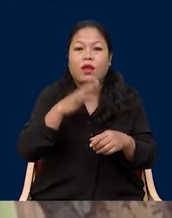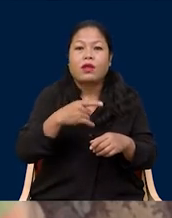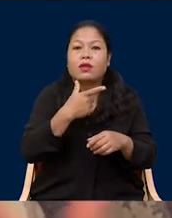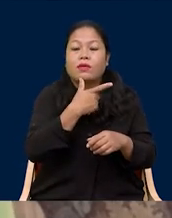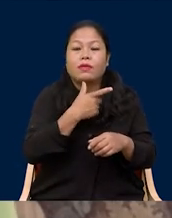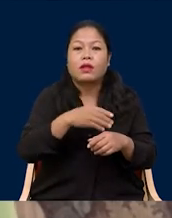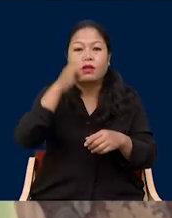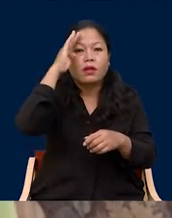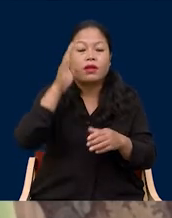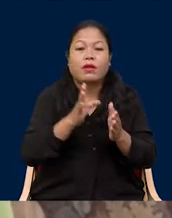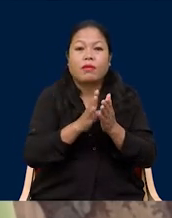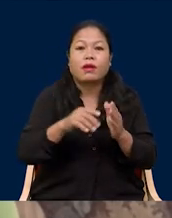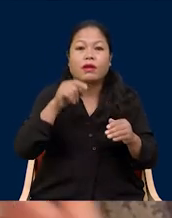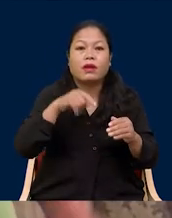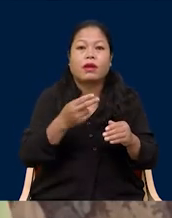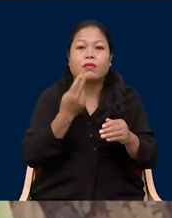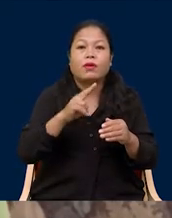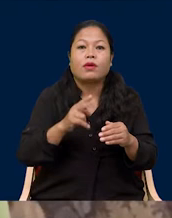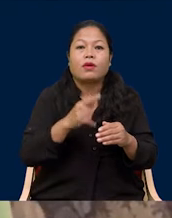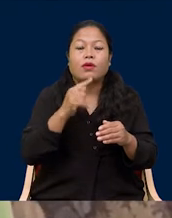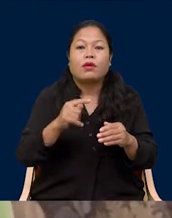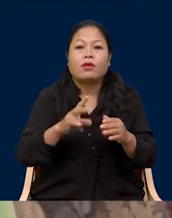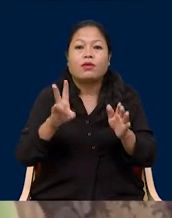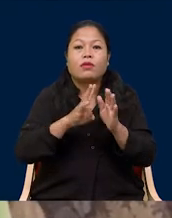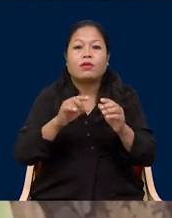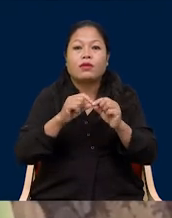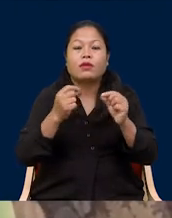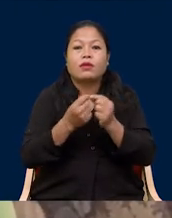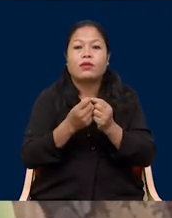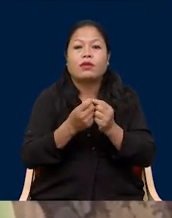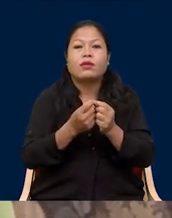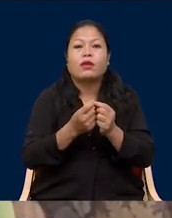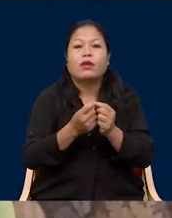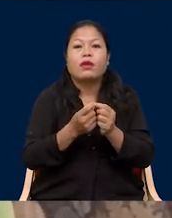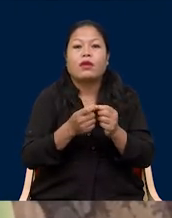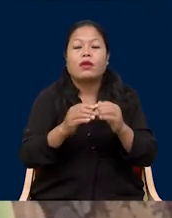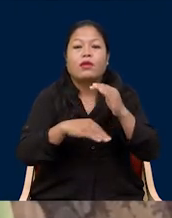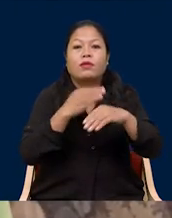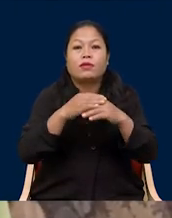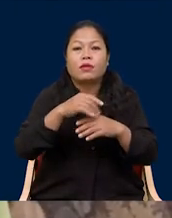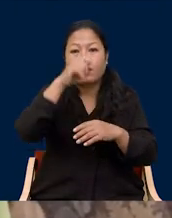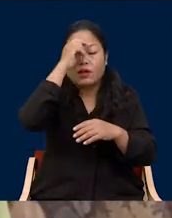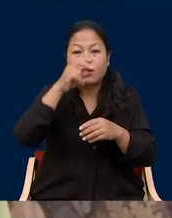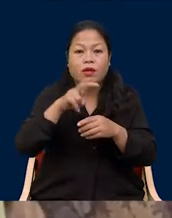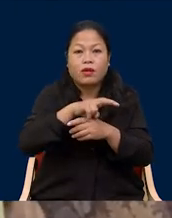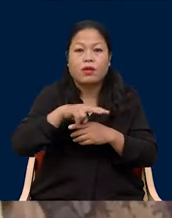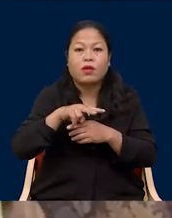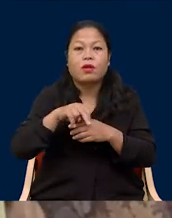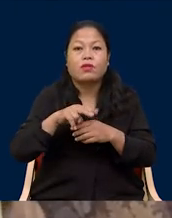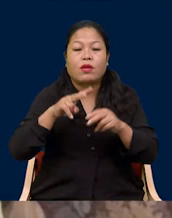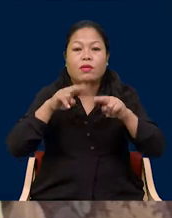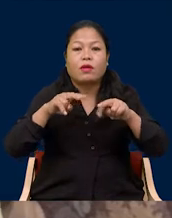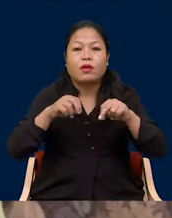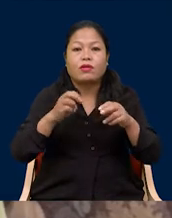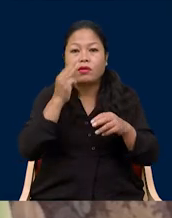पनि बेलायत सरकारबाट र यहाँ भइरहेको शैक्षिक क्षेत्रको प्रगति, विशेष गरी अनुसन्धानमा जलवायु